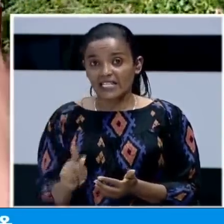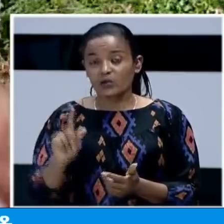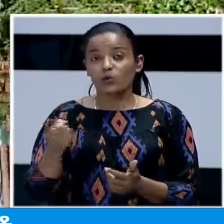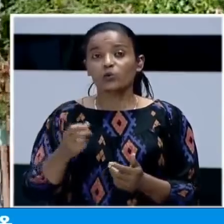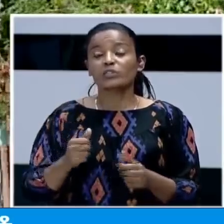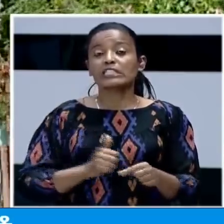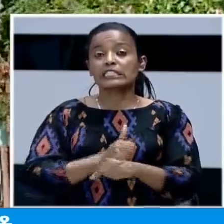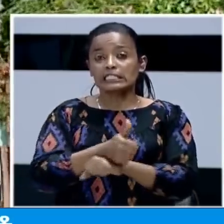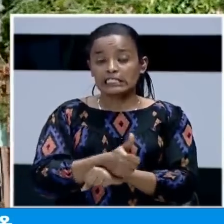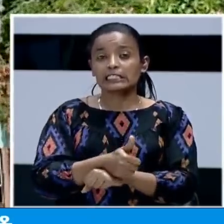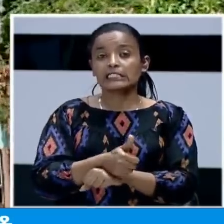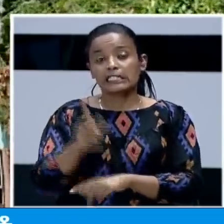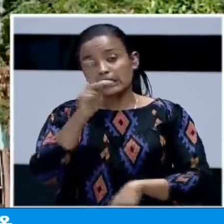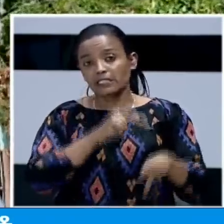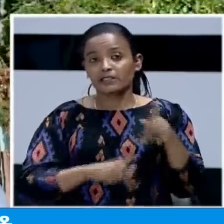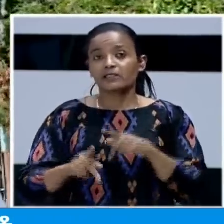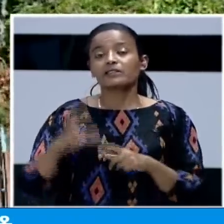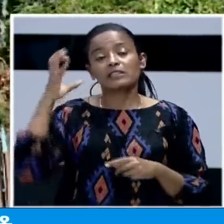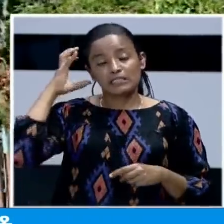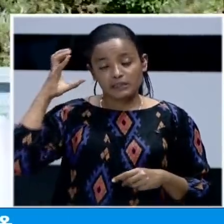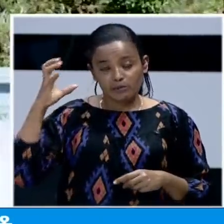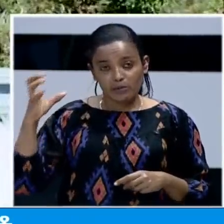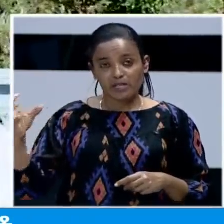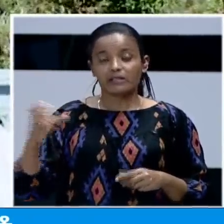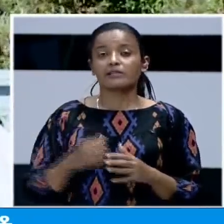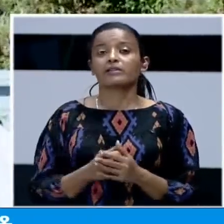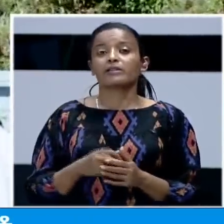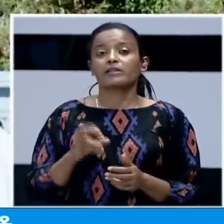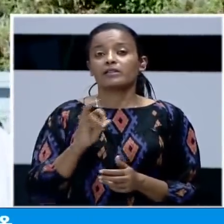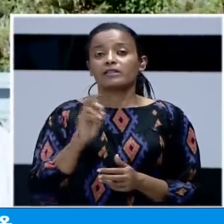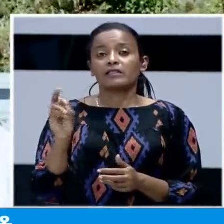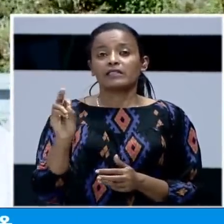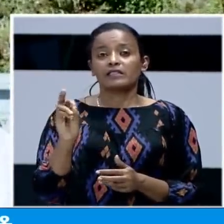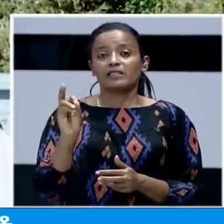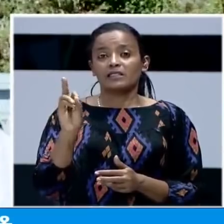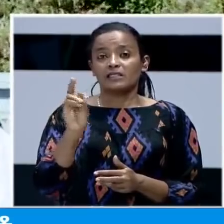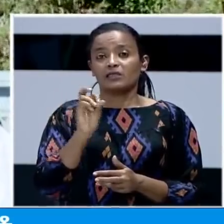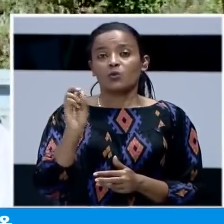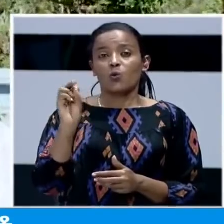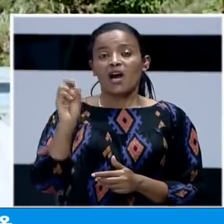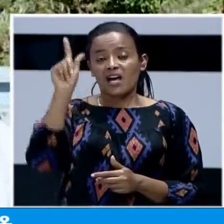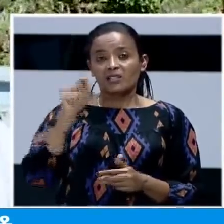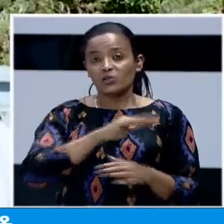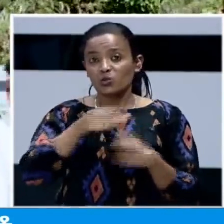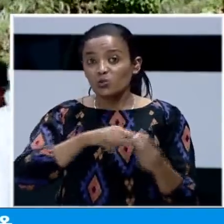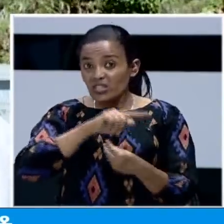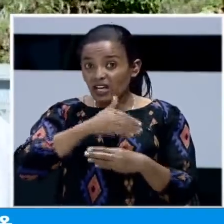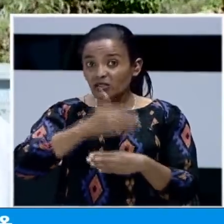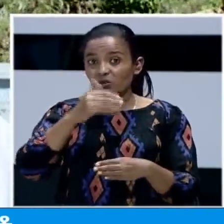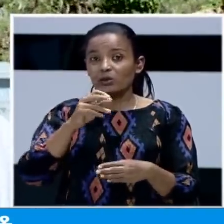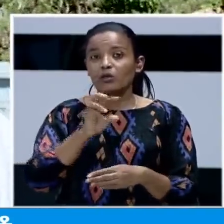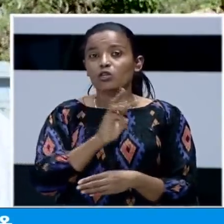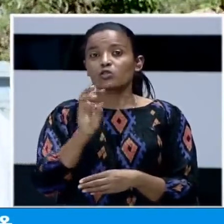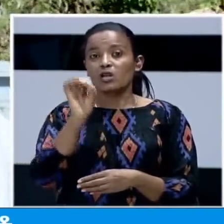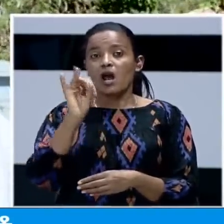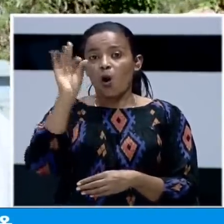عن هزیس تلسم عنا حیوانه نقول يا تداو بزي بسلوى بوجرات ولا بزي